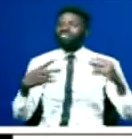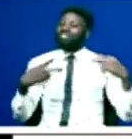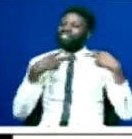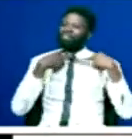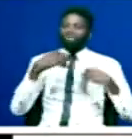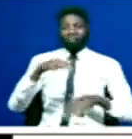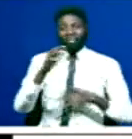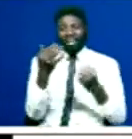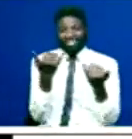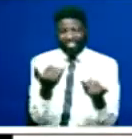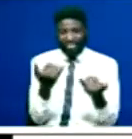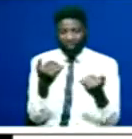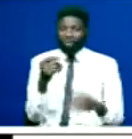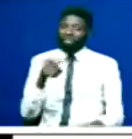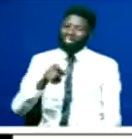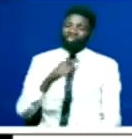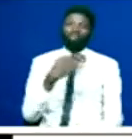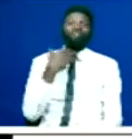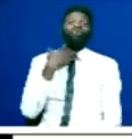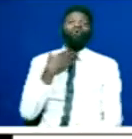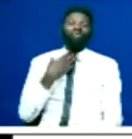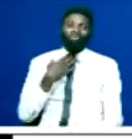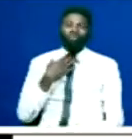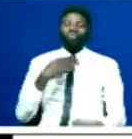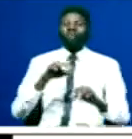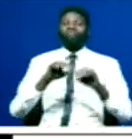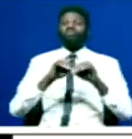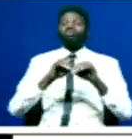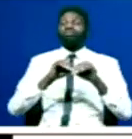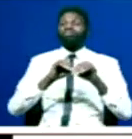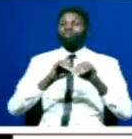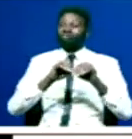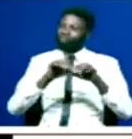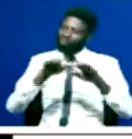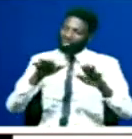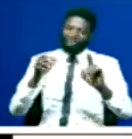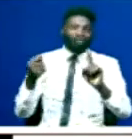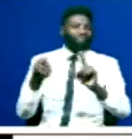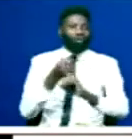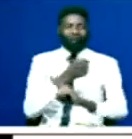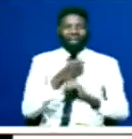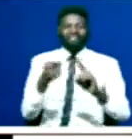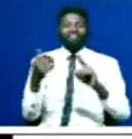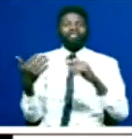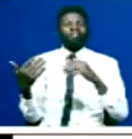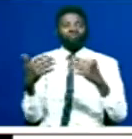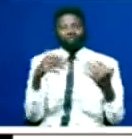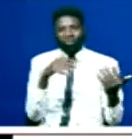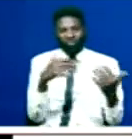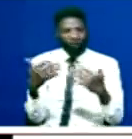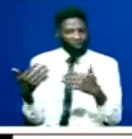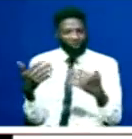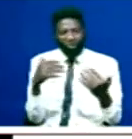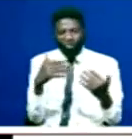sasa anataka kueneza hiyo mambo ya fujo na vita na mambo hiyo